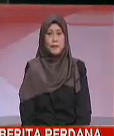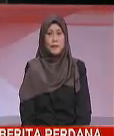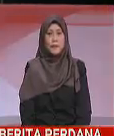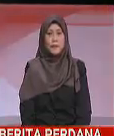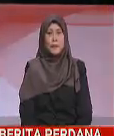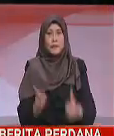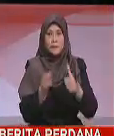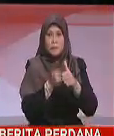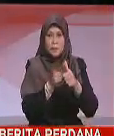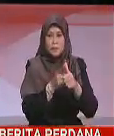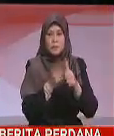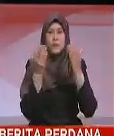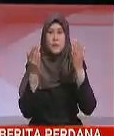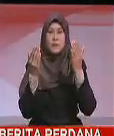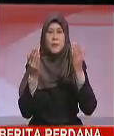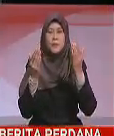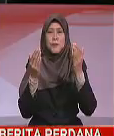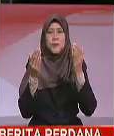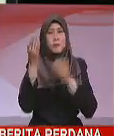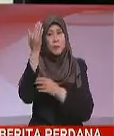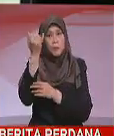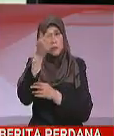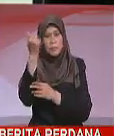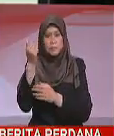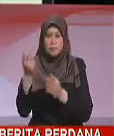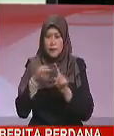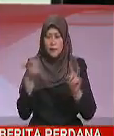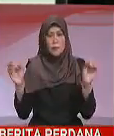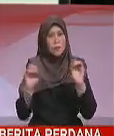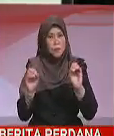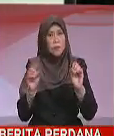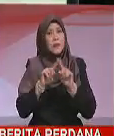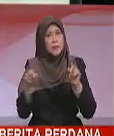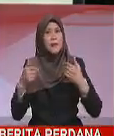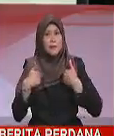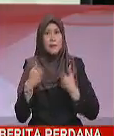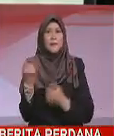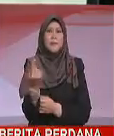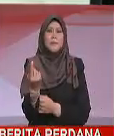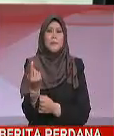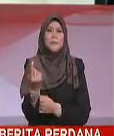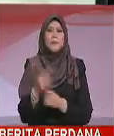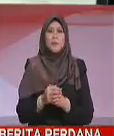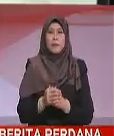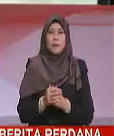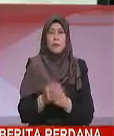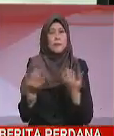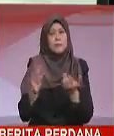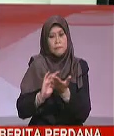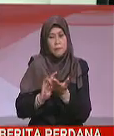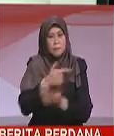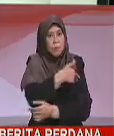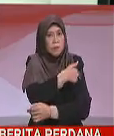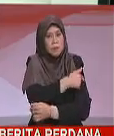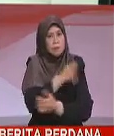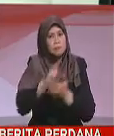Of course, kita kena bersyukur lah. Because compared to nothing, at least there's something. Want to talk about vaccine, macam mana